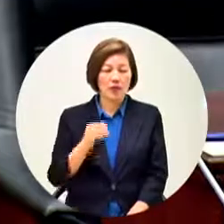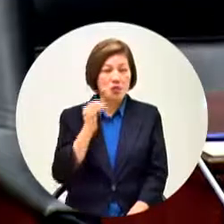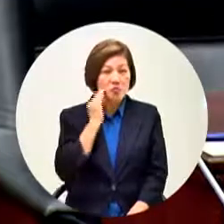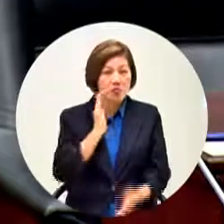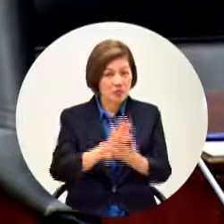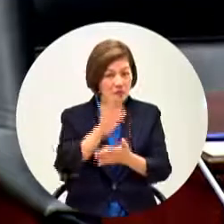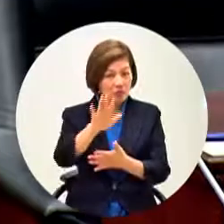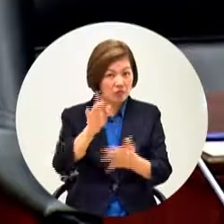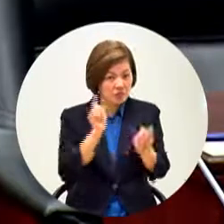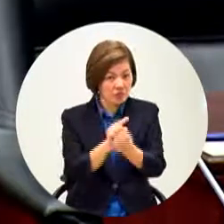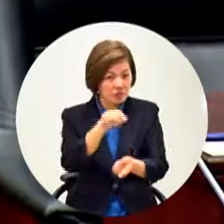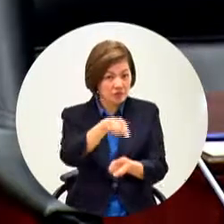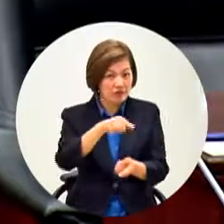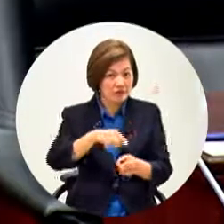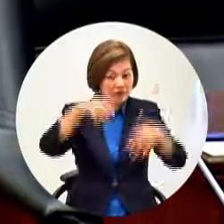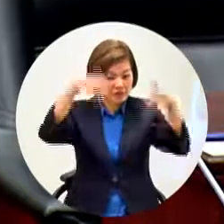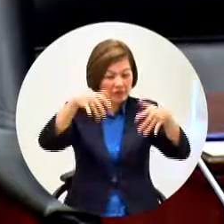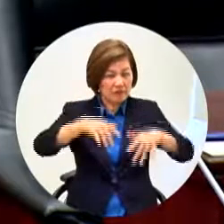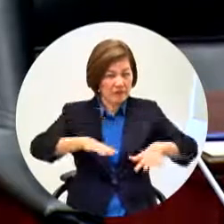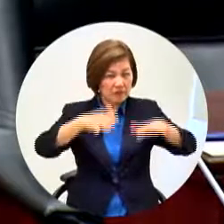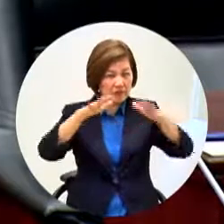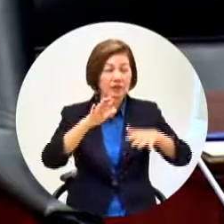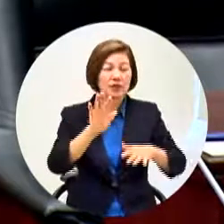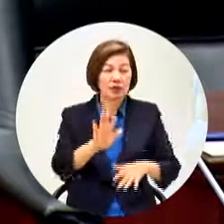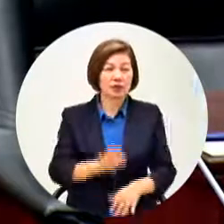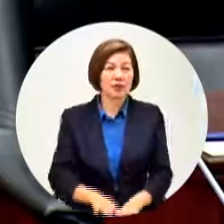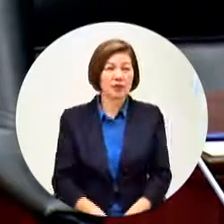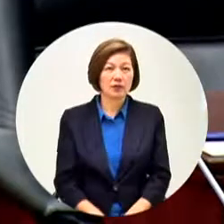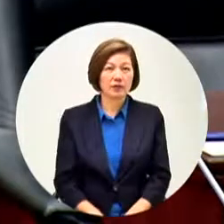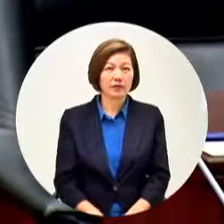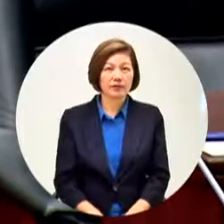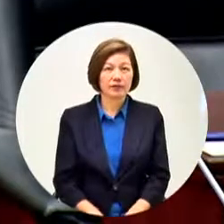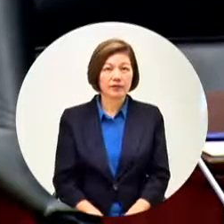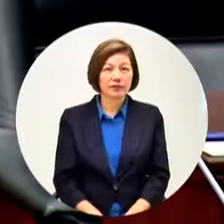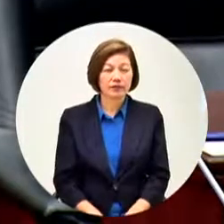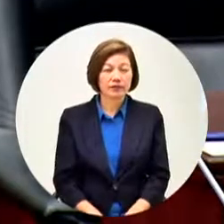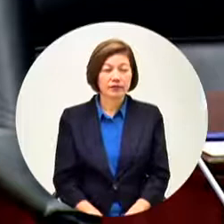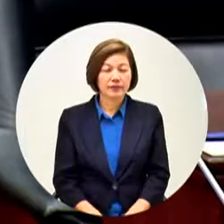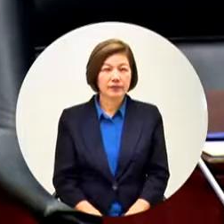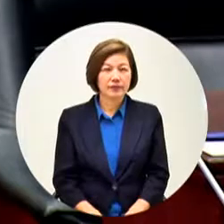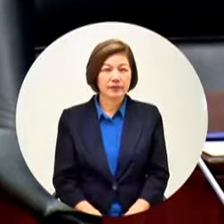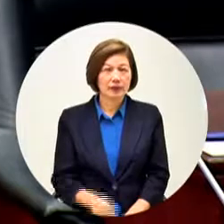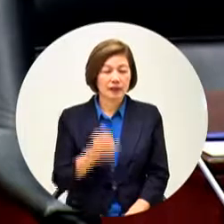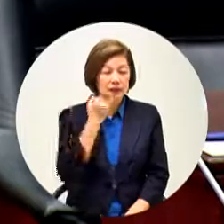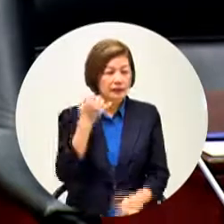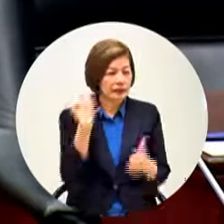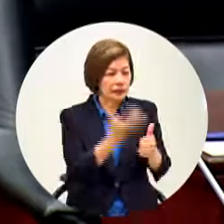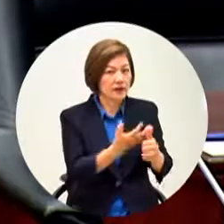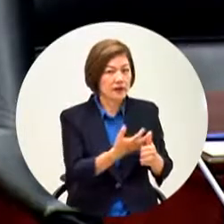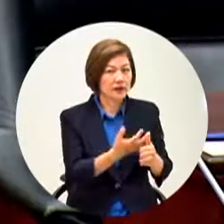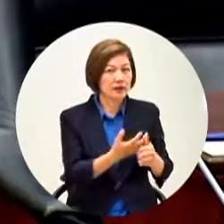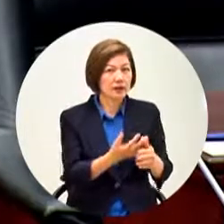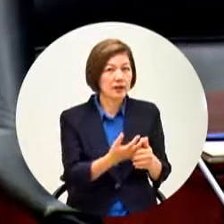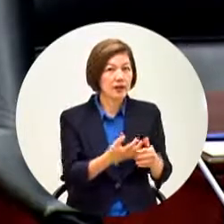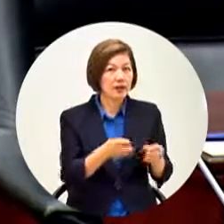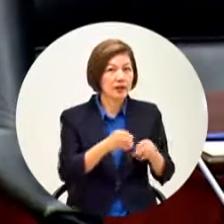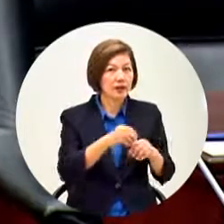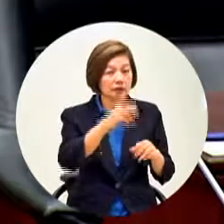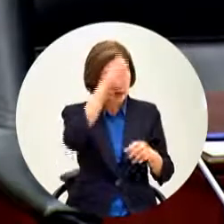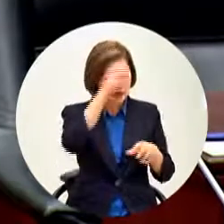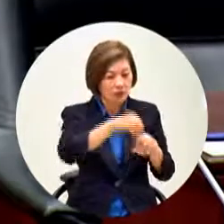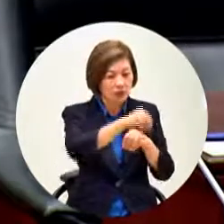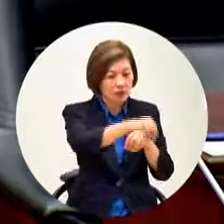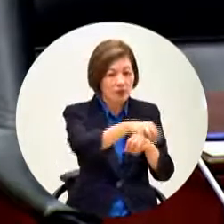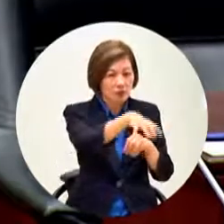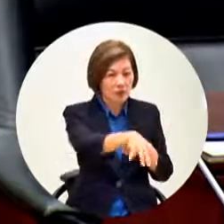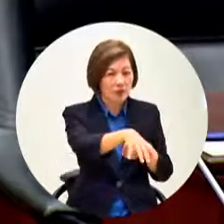形，是咪都。上简单的话，你交代安分局分局长交代安个派出所内底